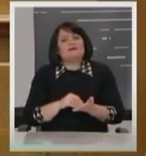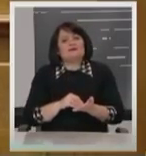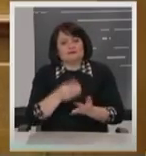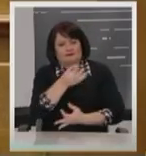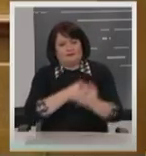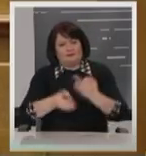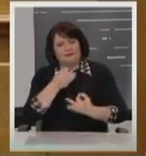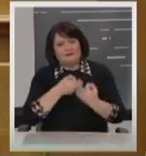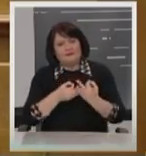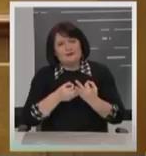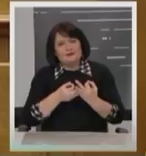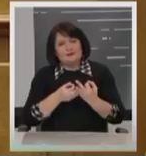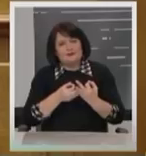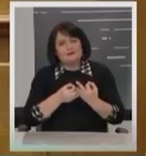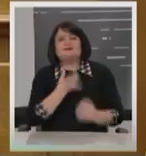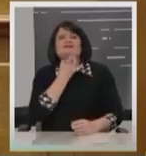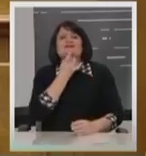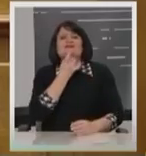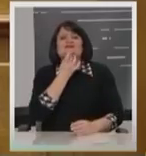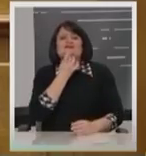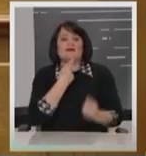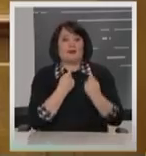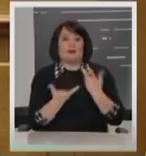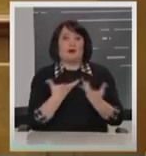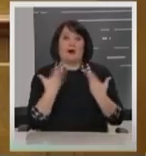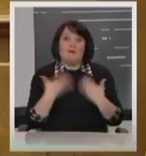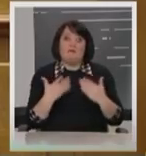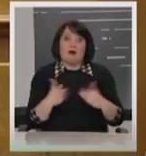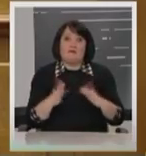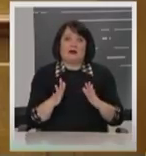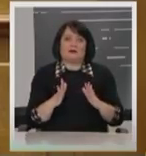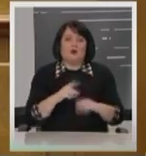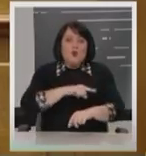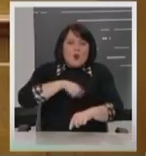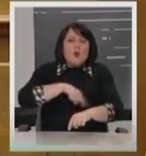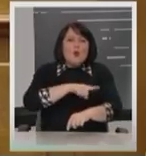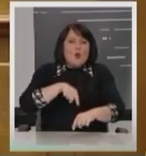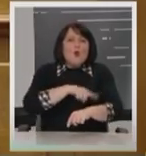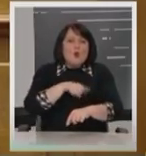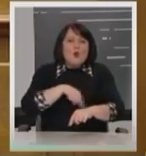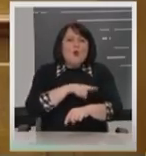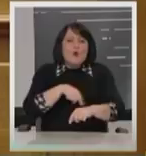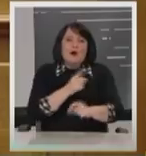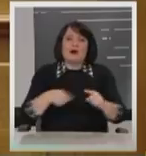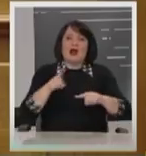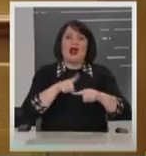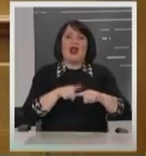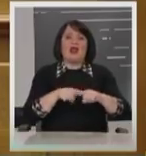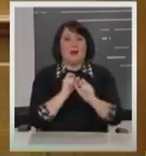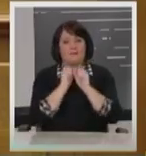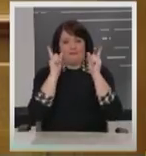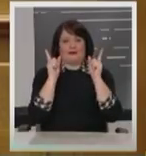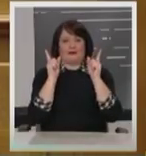τονίσει πόσο σκληρά διαπραγματευτήκατε, πόσες ώρες αφιερώσατε για να μπει η Ελλάδα